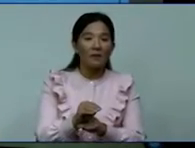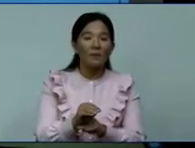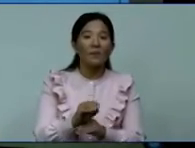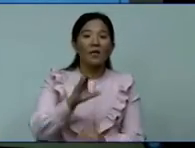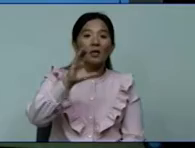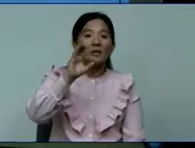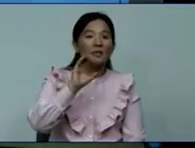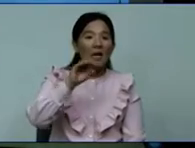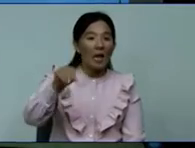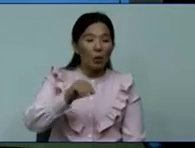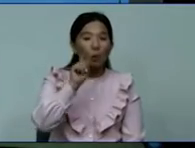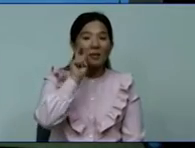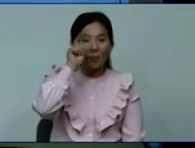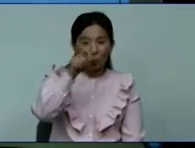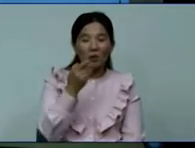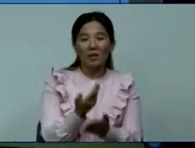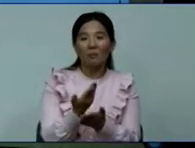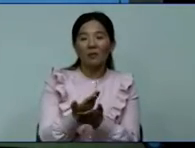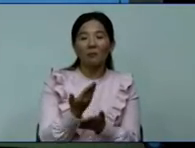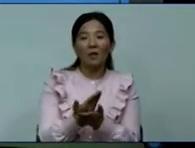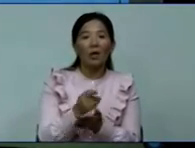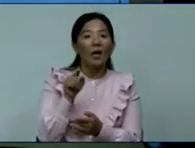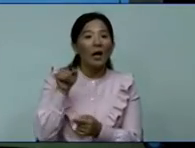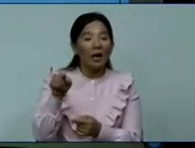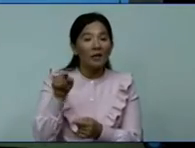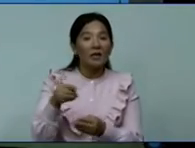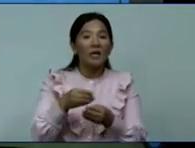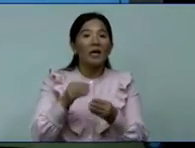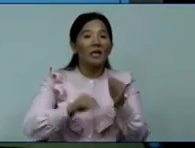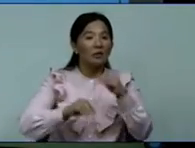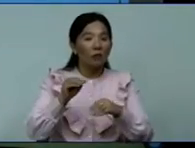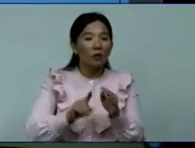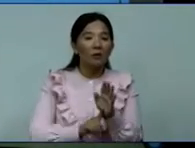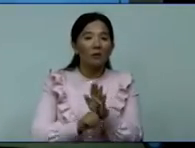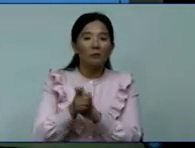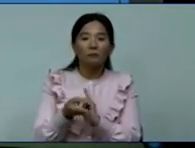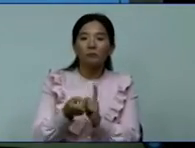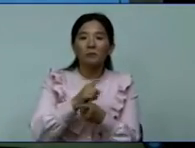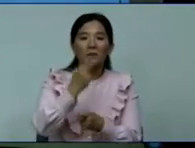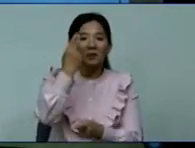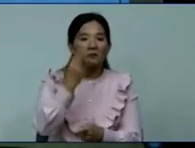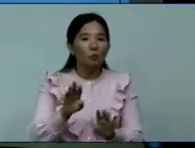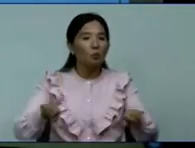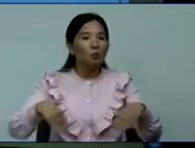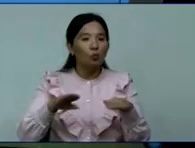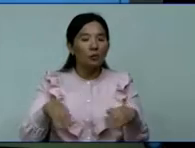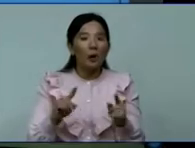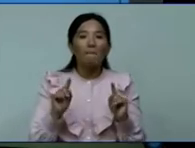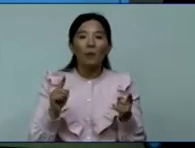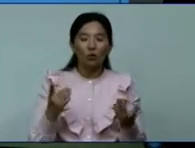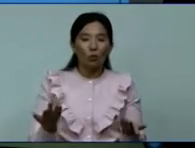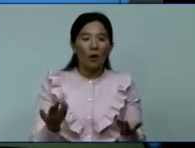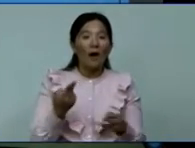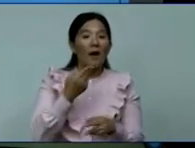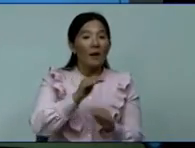добавить соляную кислоту, например, то раствор начнет обесцвечиваться. Почему, ребят? Вы